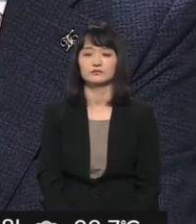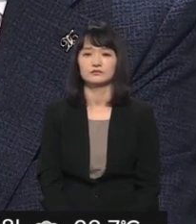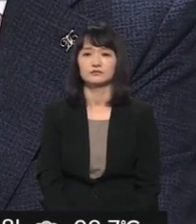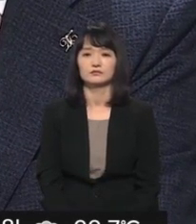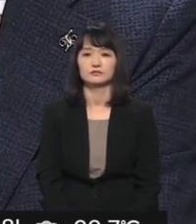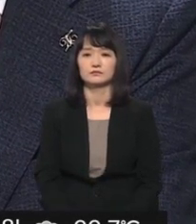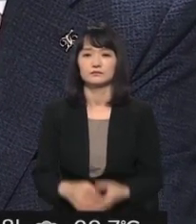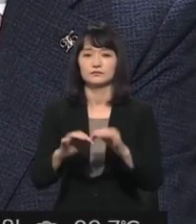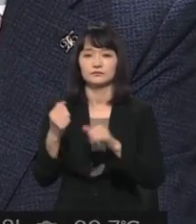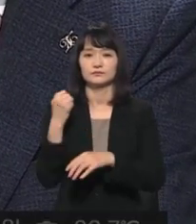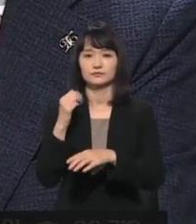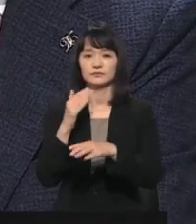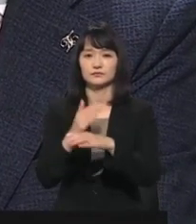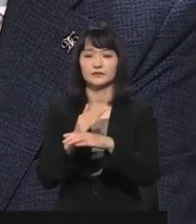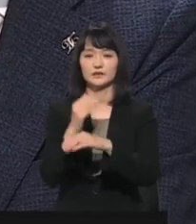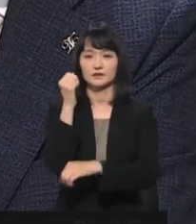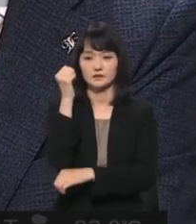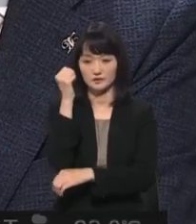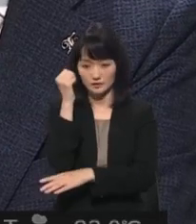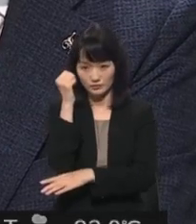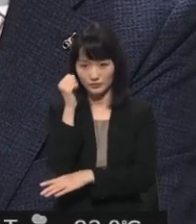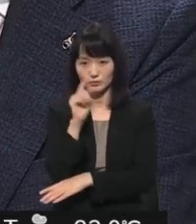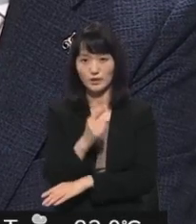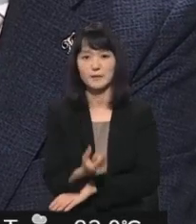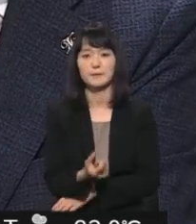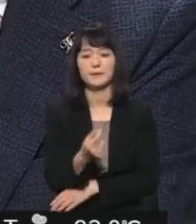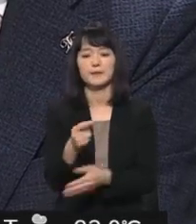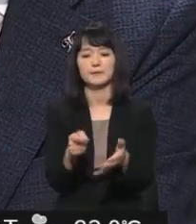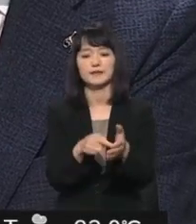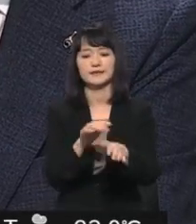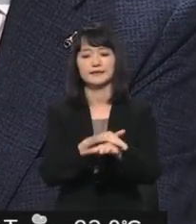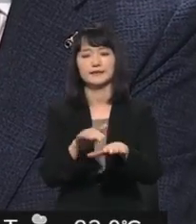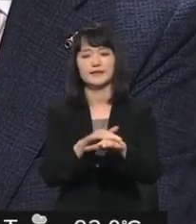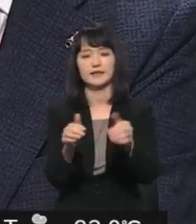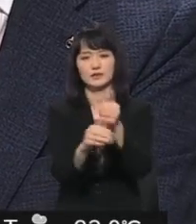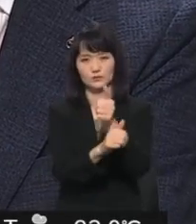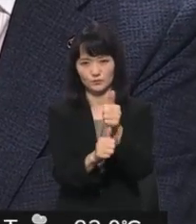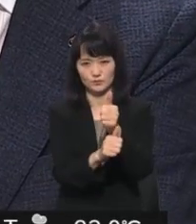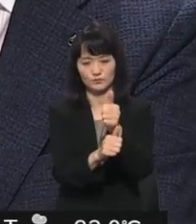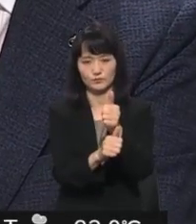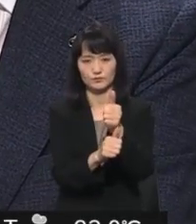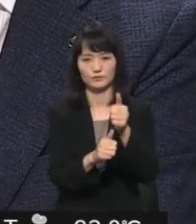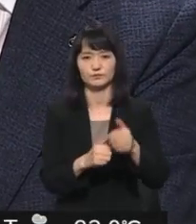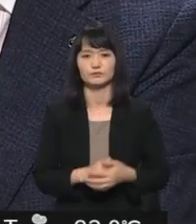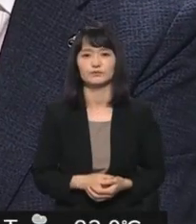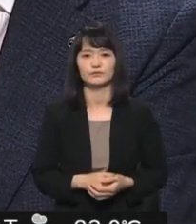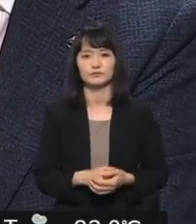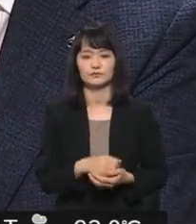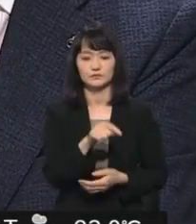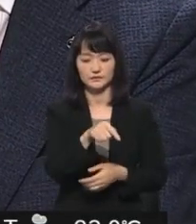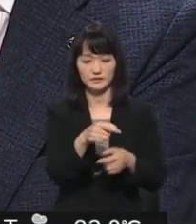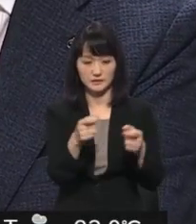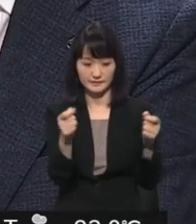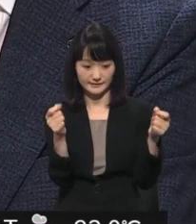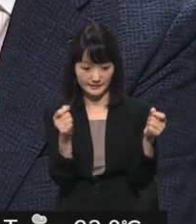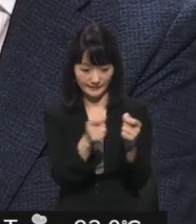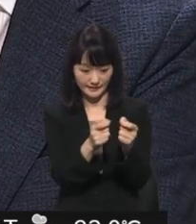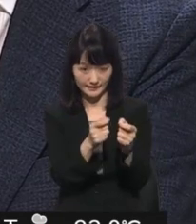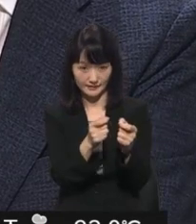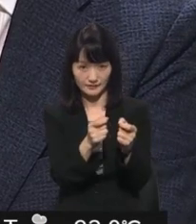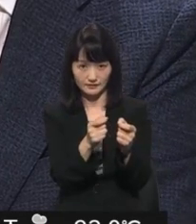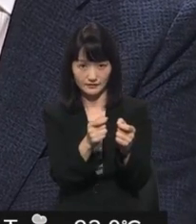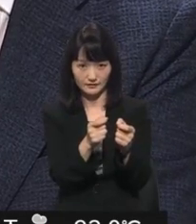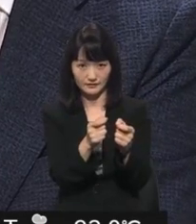방향이 속히 비대위를 구성하고 그 비대위가 어 저는 이제 단기간에 이렇게 오래 가지 말고